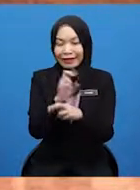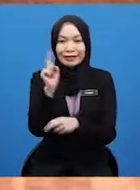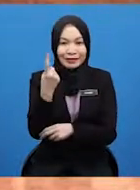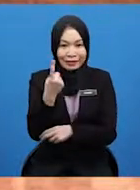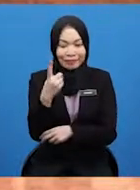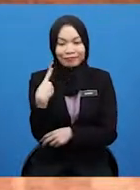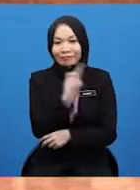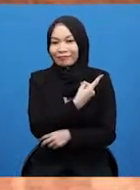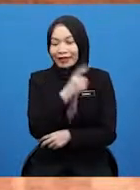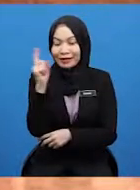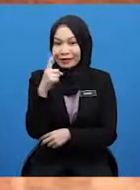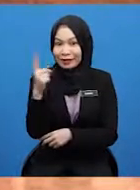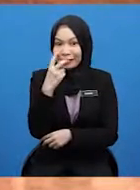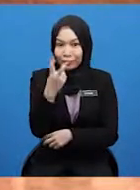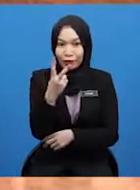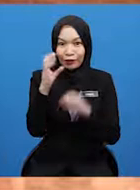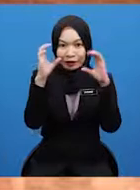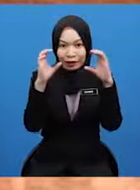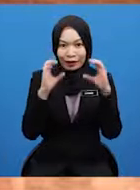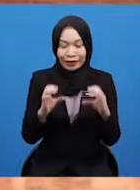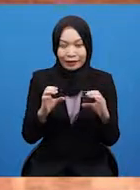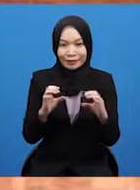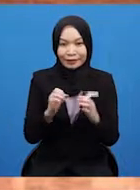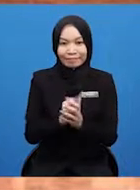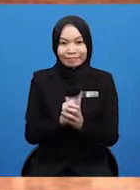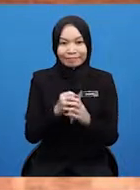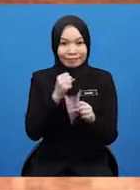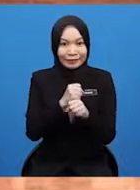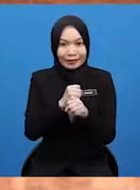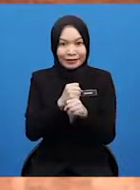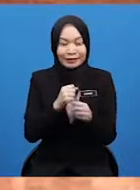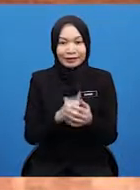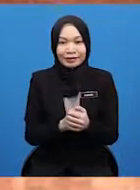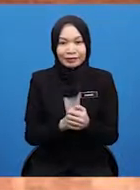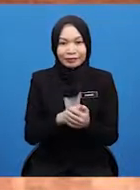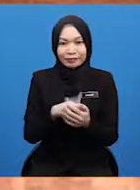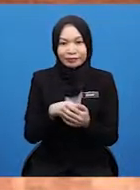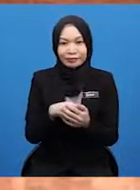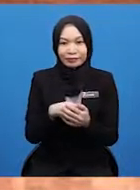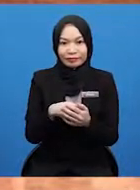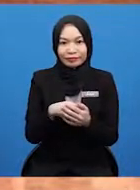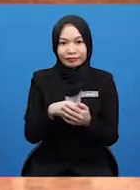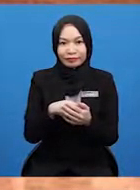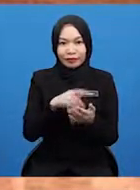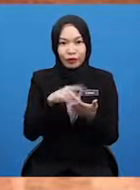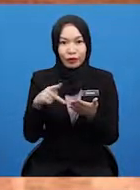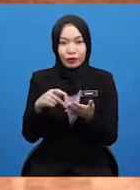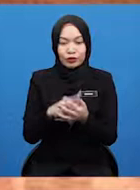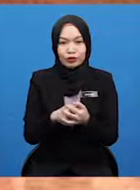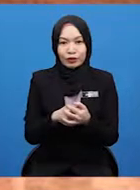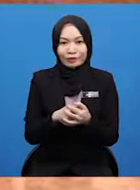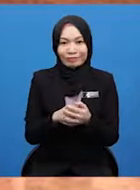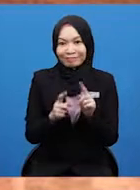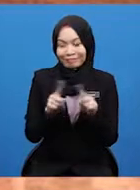Kita sering melihat cara penghasilan kerja kursus. Namun, topik wajib kepada penghasilan kajian kali ini